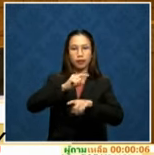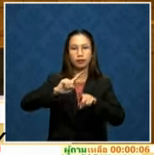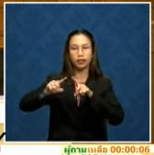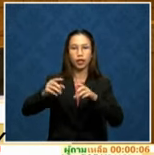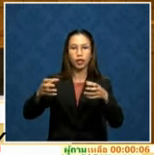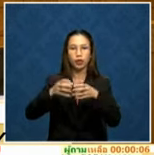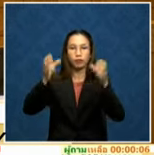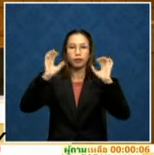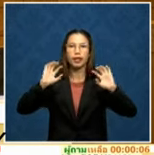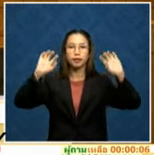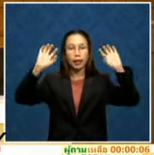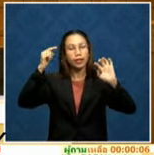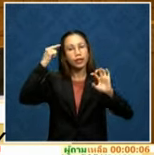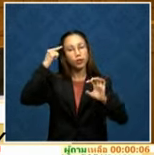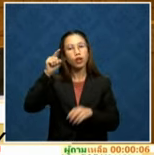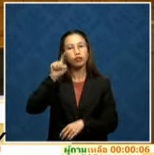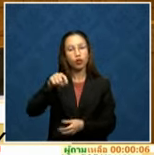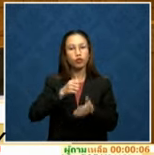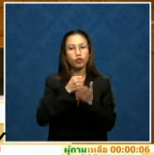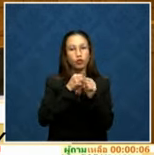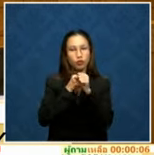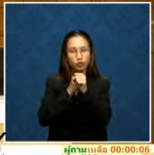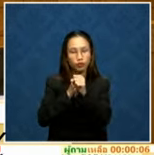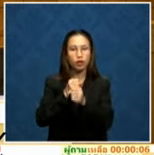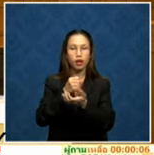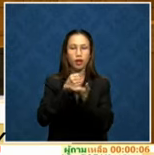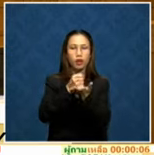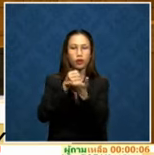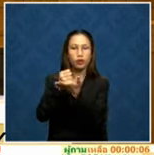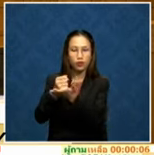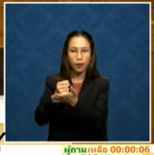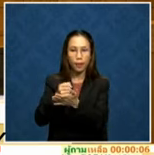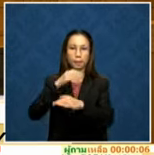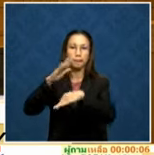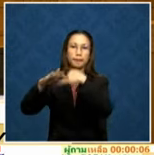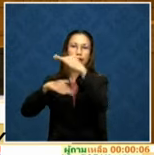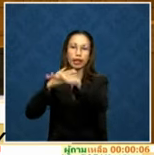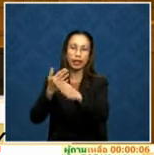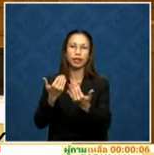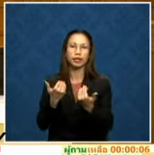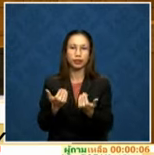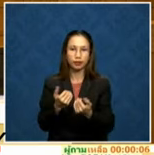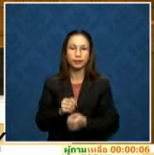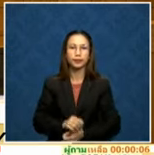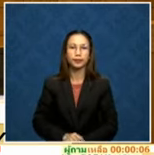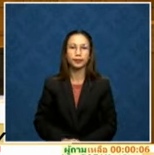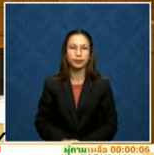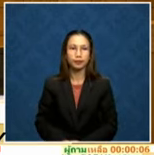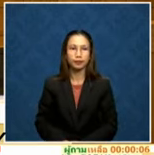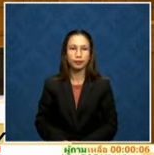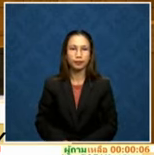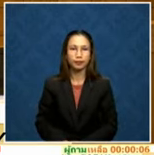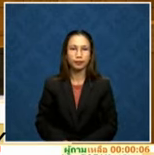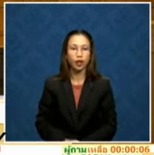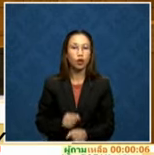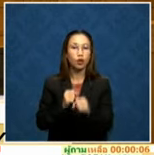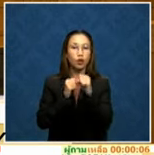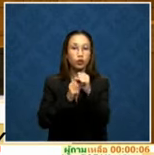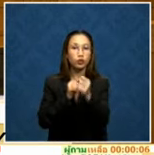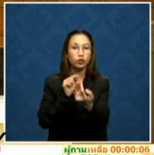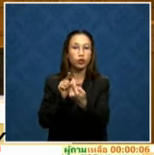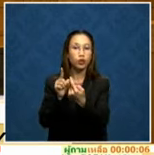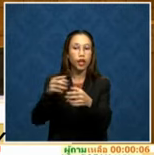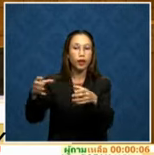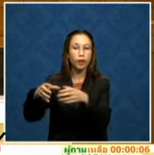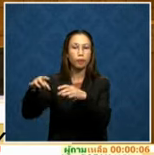ธาบานเราก็จะช่กันว่งสู่ต่ไปเพื่อปัจุบนทดีกว่ะนะครับก็จะต้องสู้กับแง